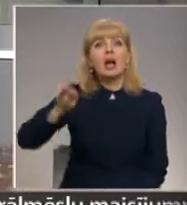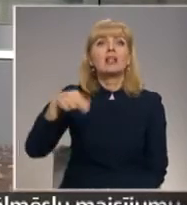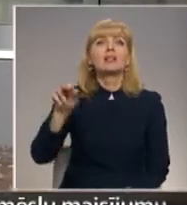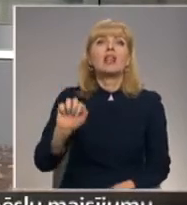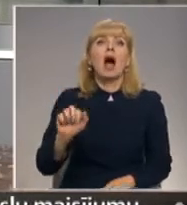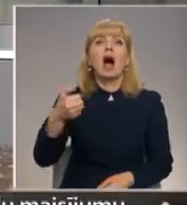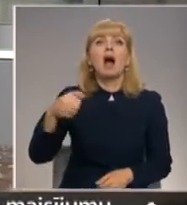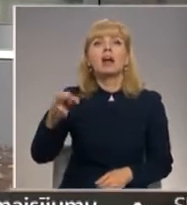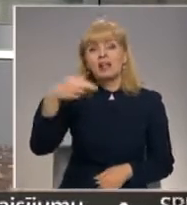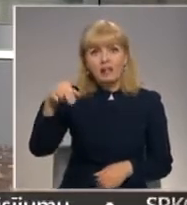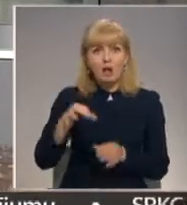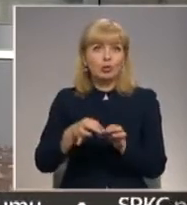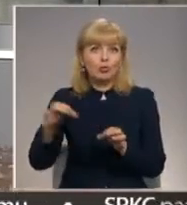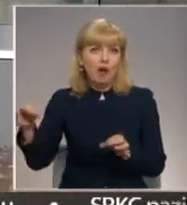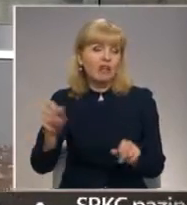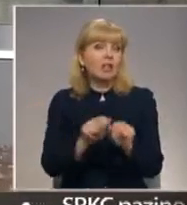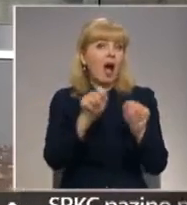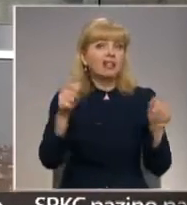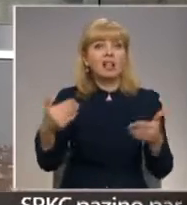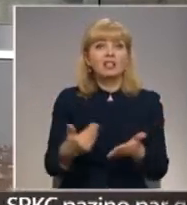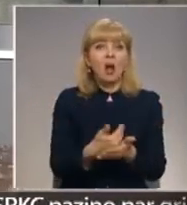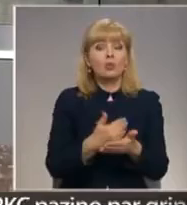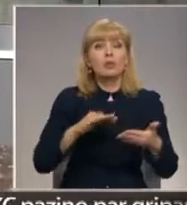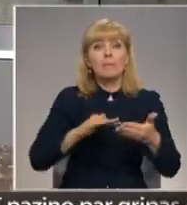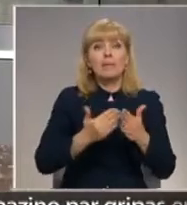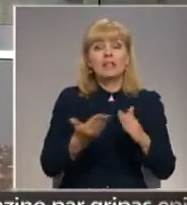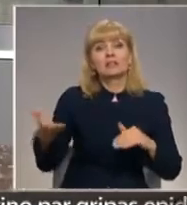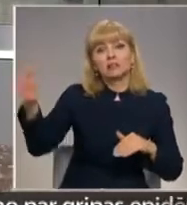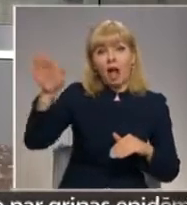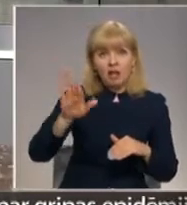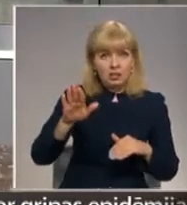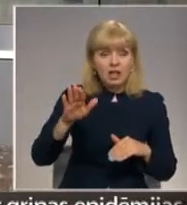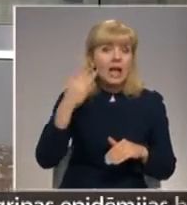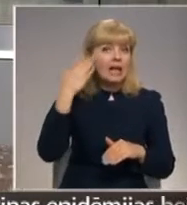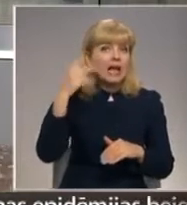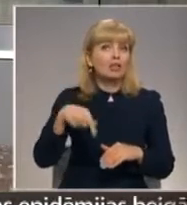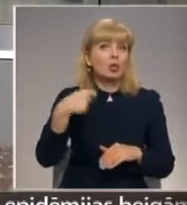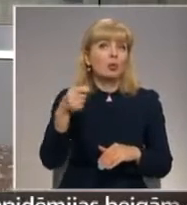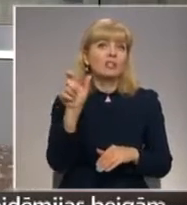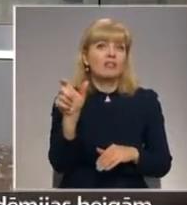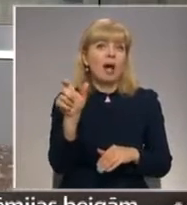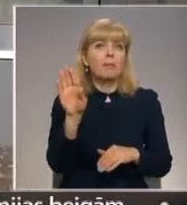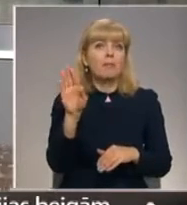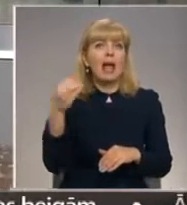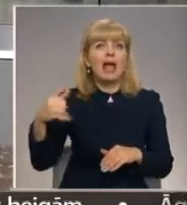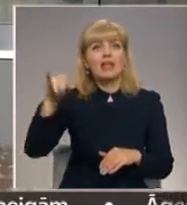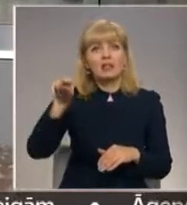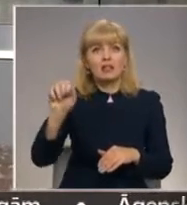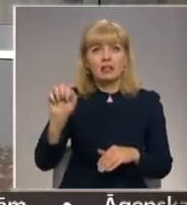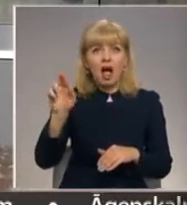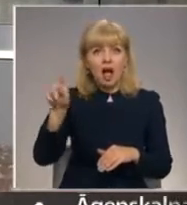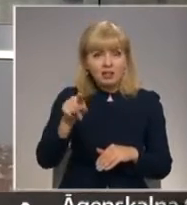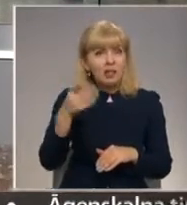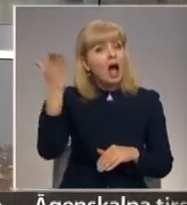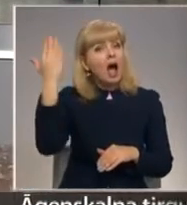Dagdas novadā atklāts jauns pilskauns. Tam ieceļēts dot vārdu Beitāns, jo kādreiz pavisam netālu bija ciems ar šādu vārdu.